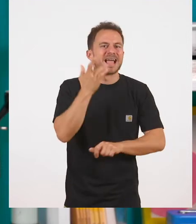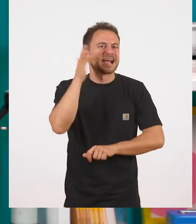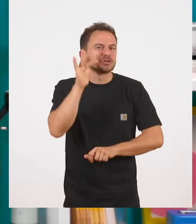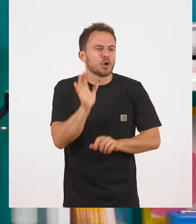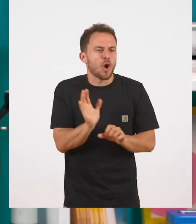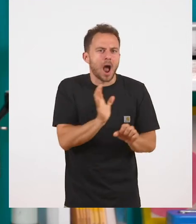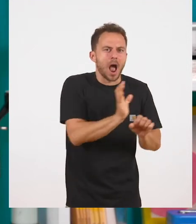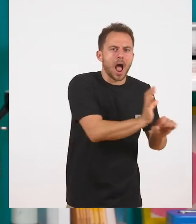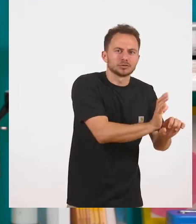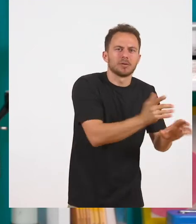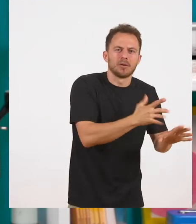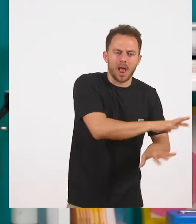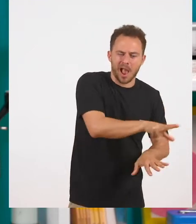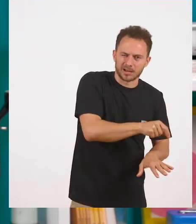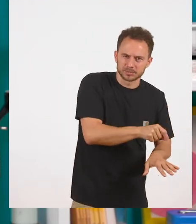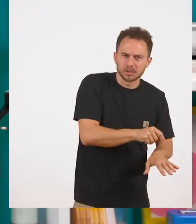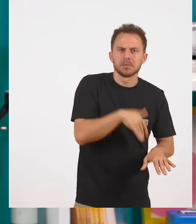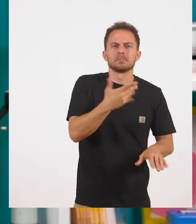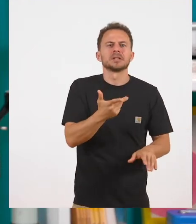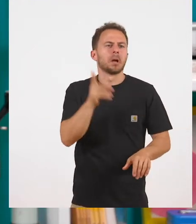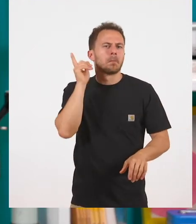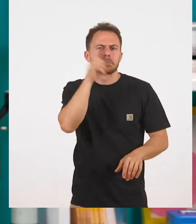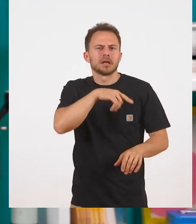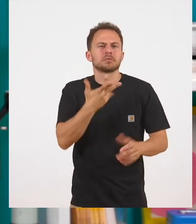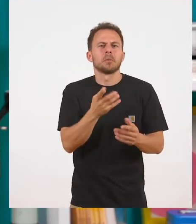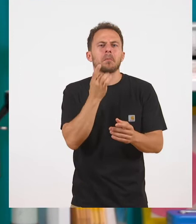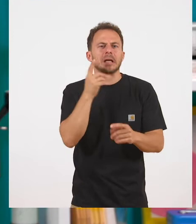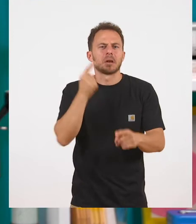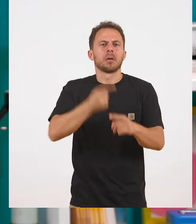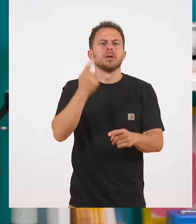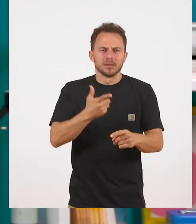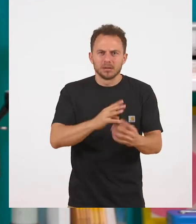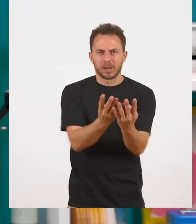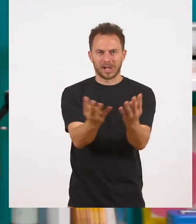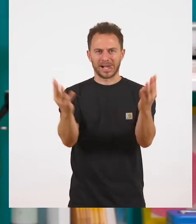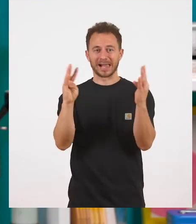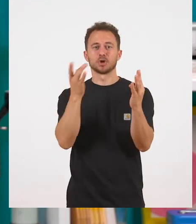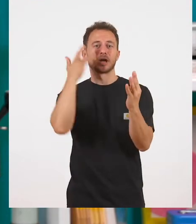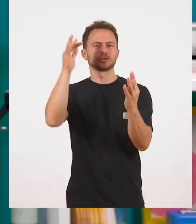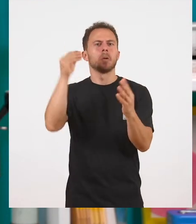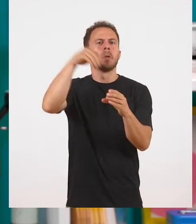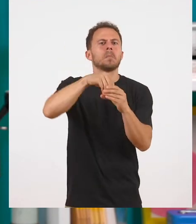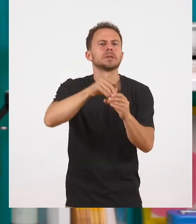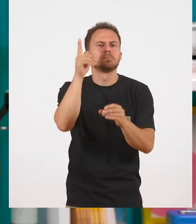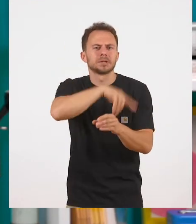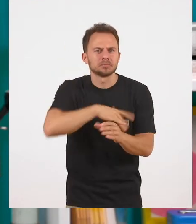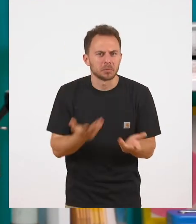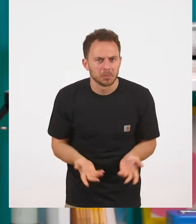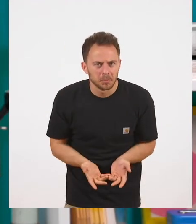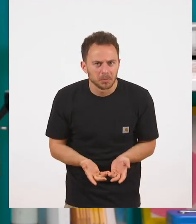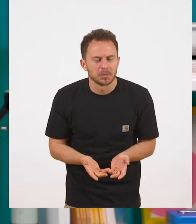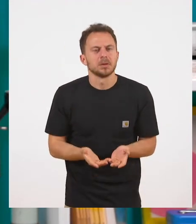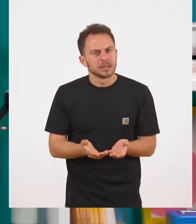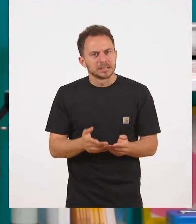χρήση, είχε ανακατέψει το χρυσό με ένα άλλο μέταλλο και έτσι εξωτερικά φαινόταν ότι ήταν μια χρυσή κορώνα, άρα ίσως να μην ήταν. Έτσι